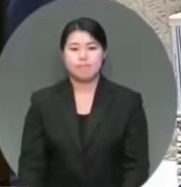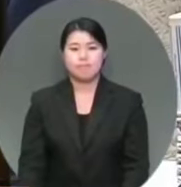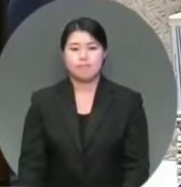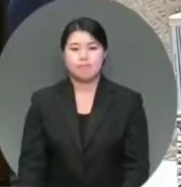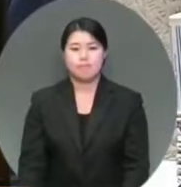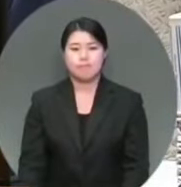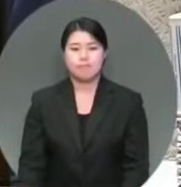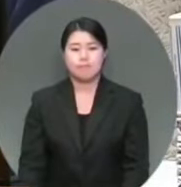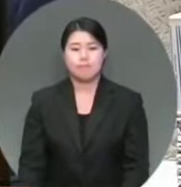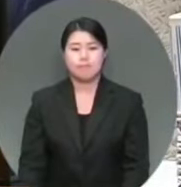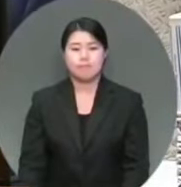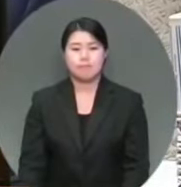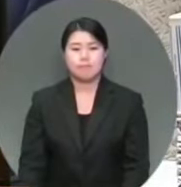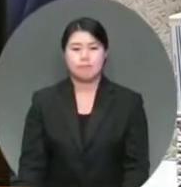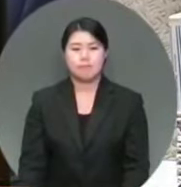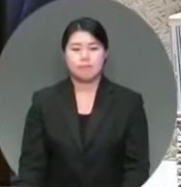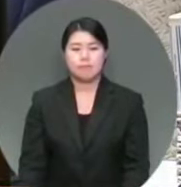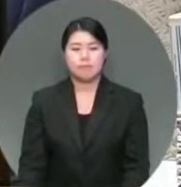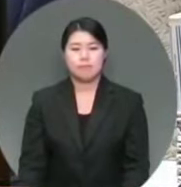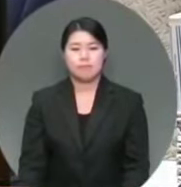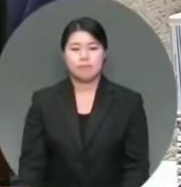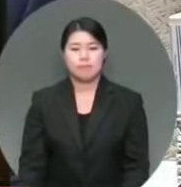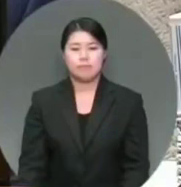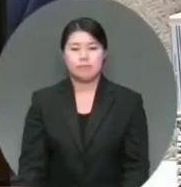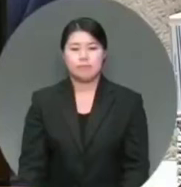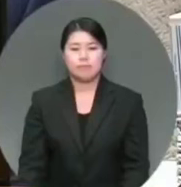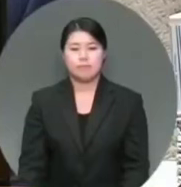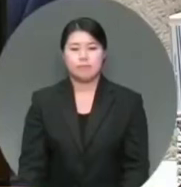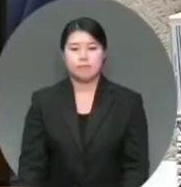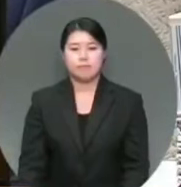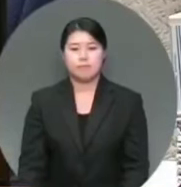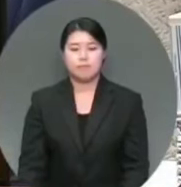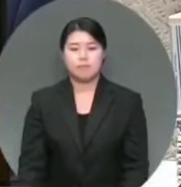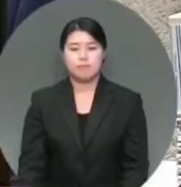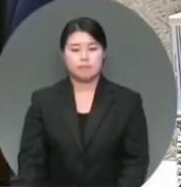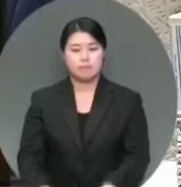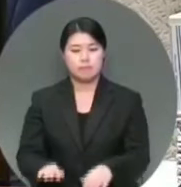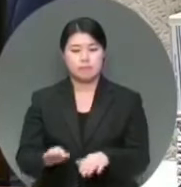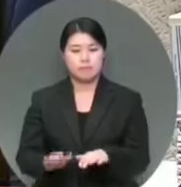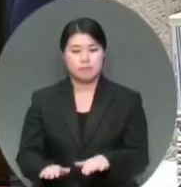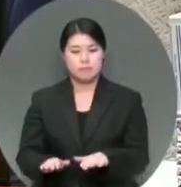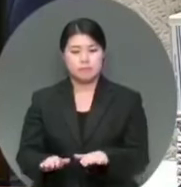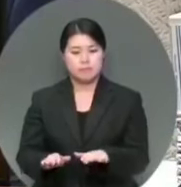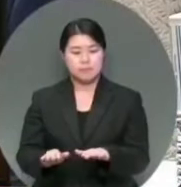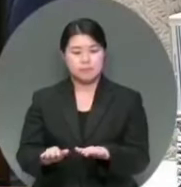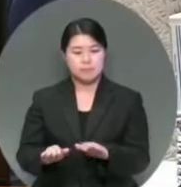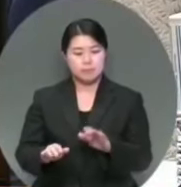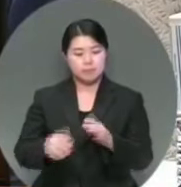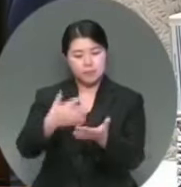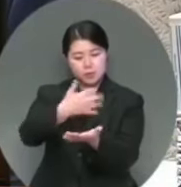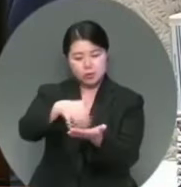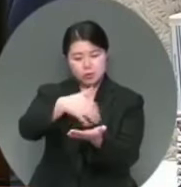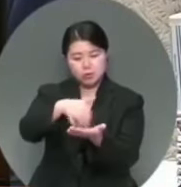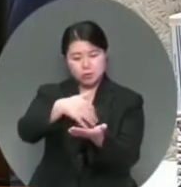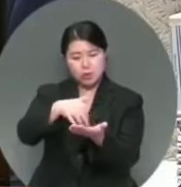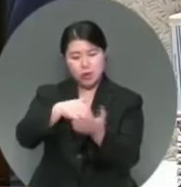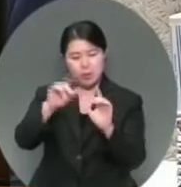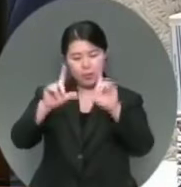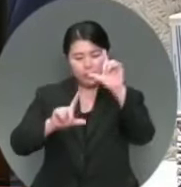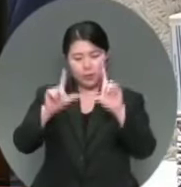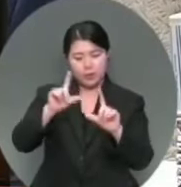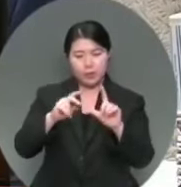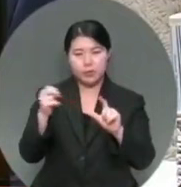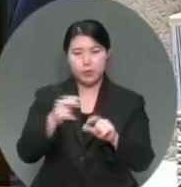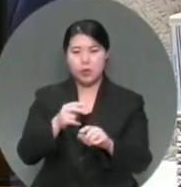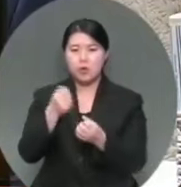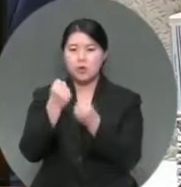아마 저희들이 이 모델 그러니까 이 소위 말해서 추계하는 모델 그리고 또 설명할 수 있는